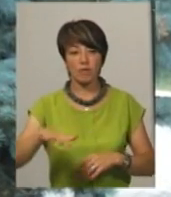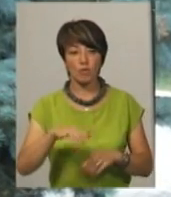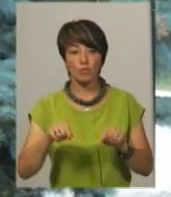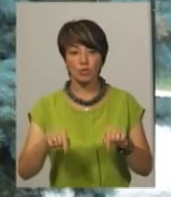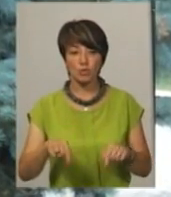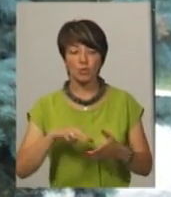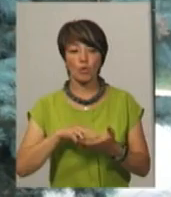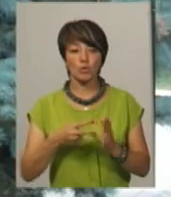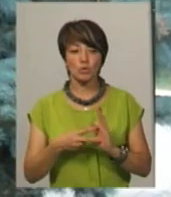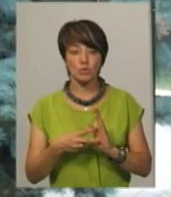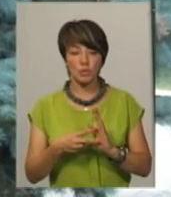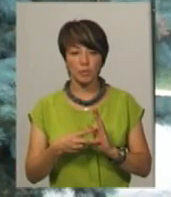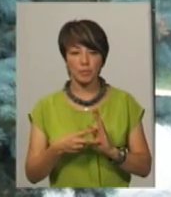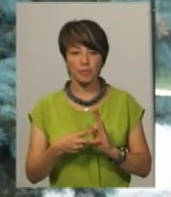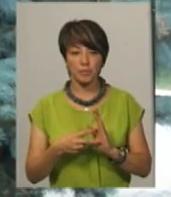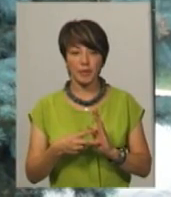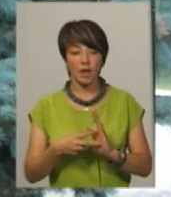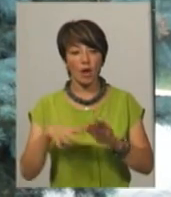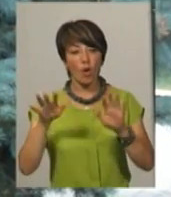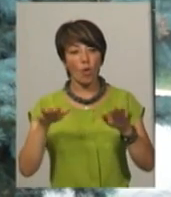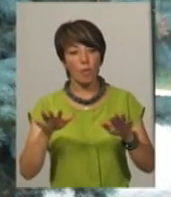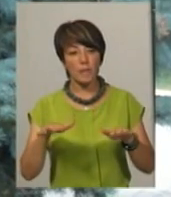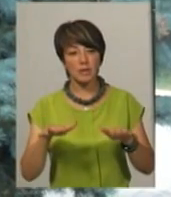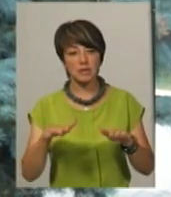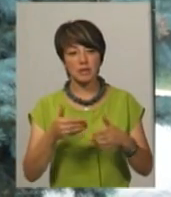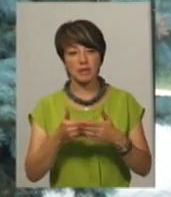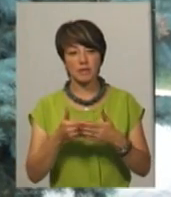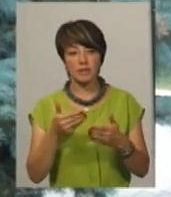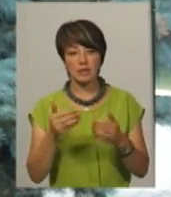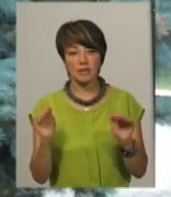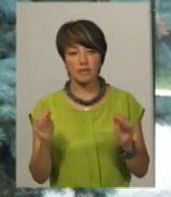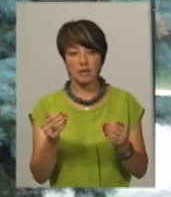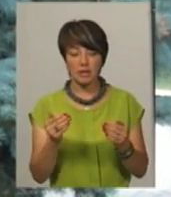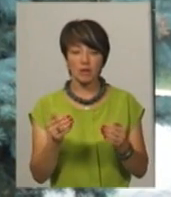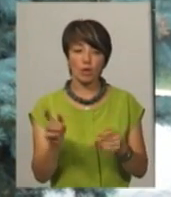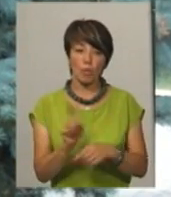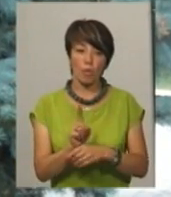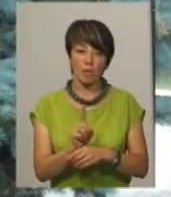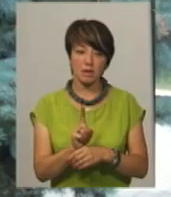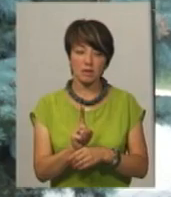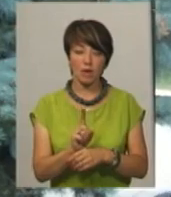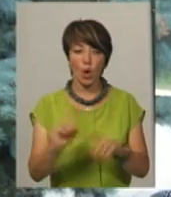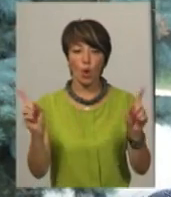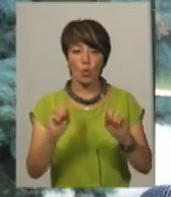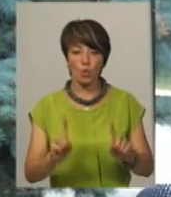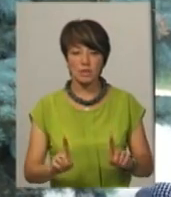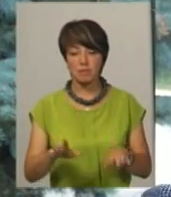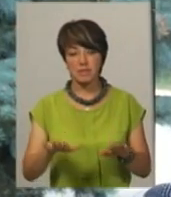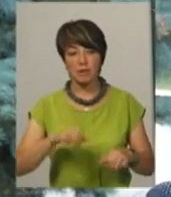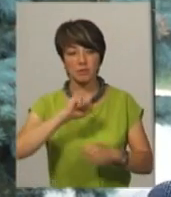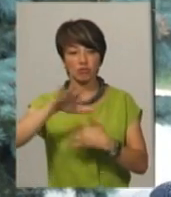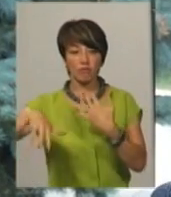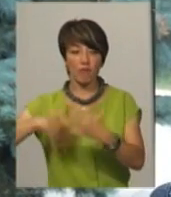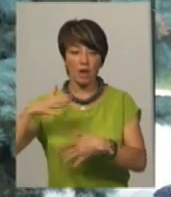ми прогнозуємо опади від невеликих до помірних, грози, місцями